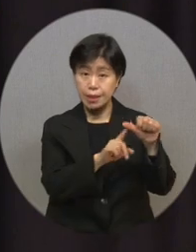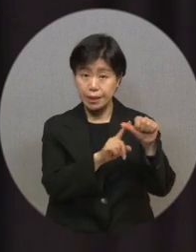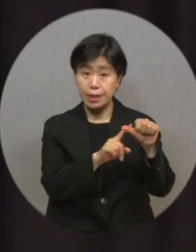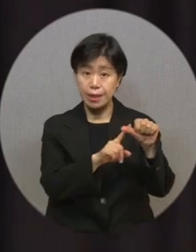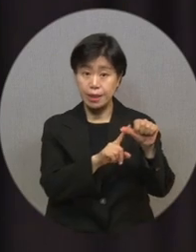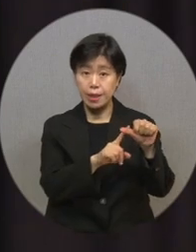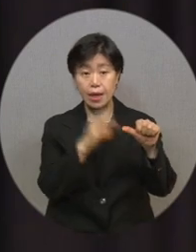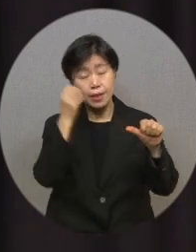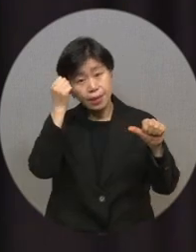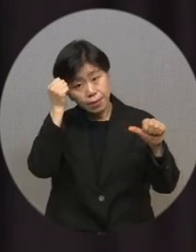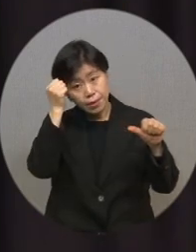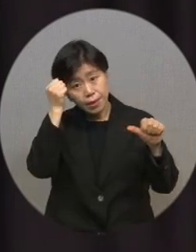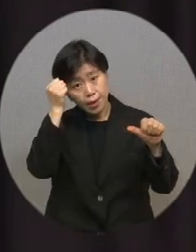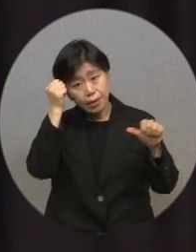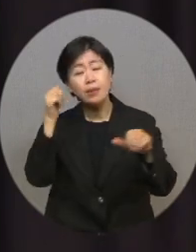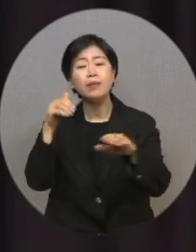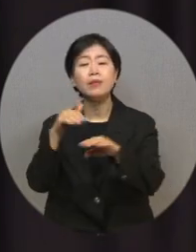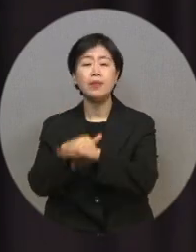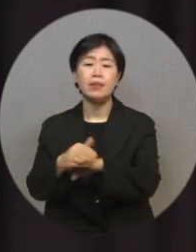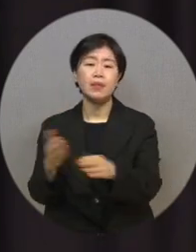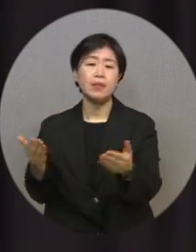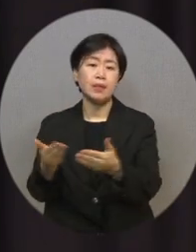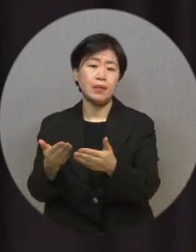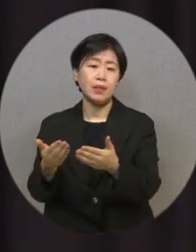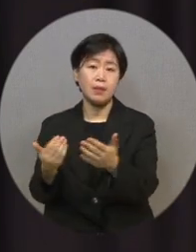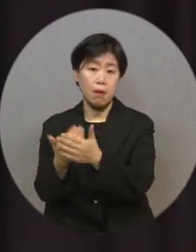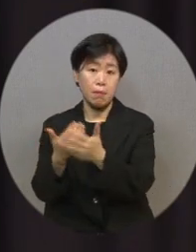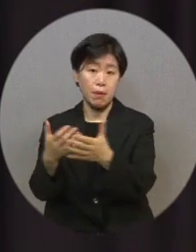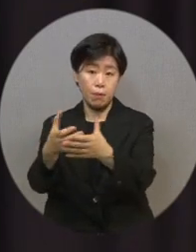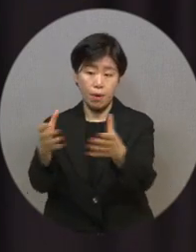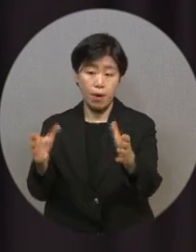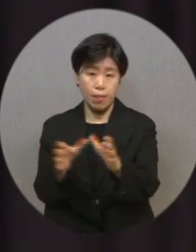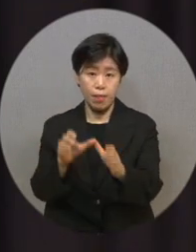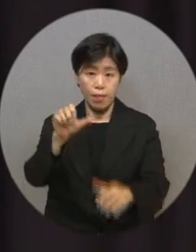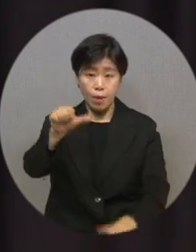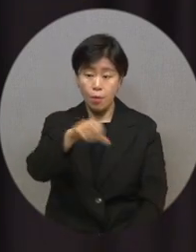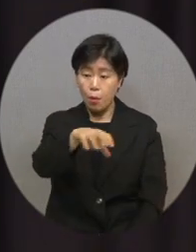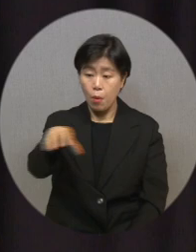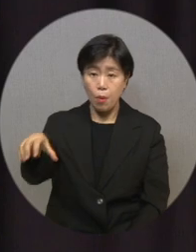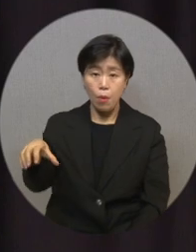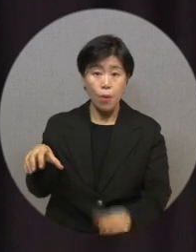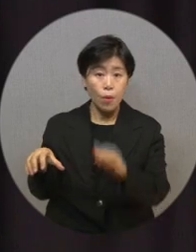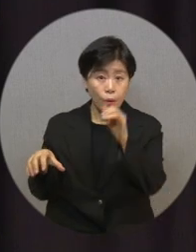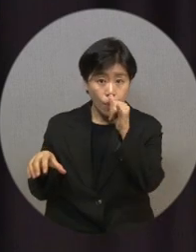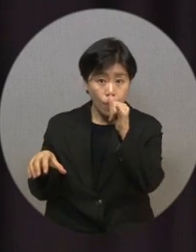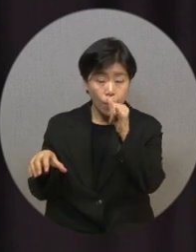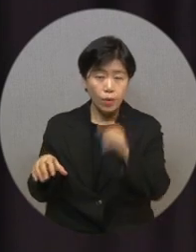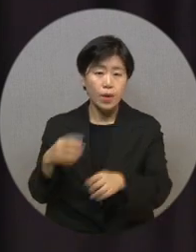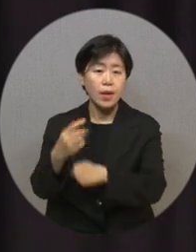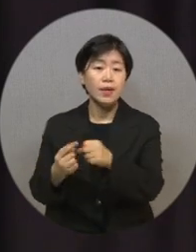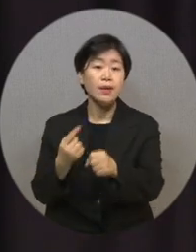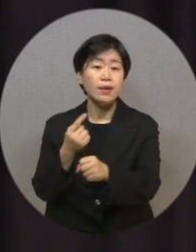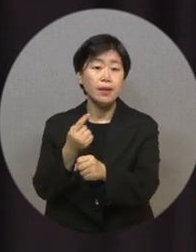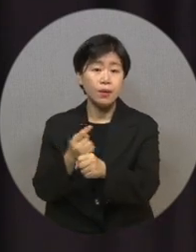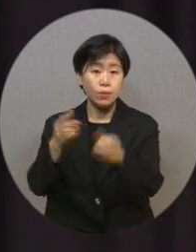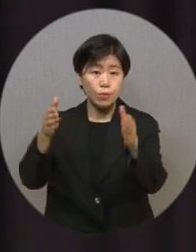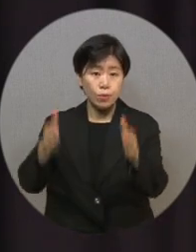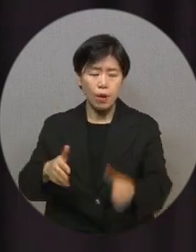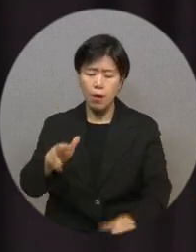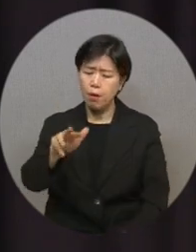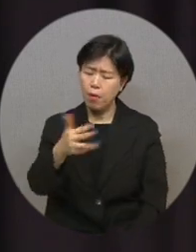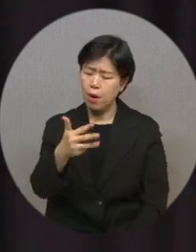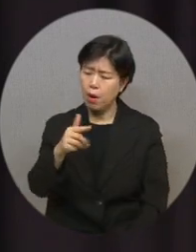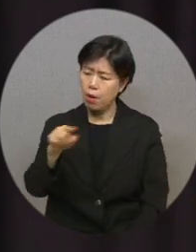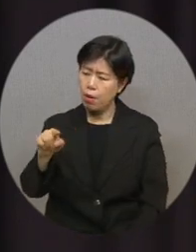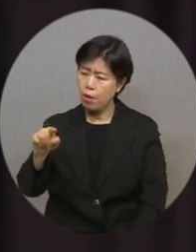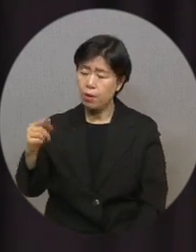기숙형 그 직업 능력 개발원이 있고 거기에서 한해 이제음 그 훈련받는 인원이 이제 800명에서 1천명